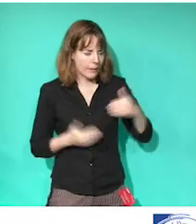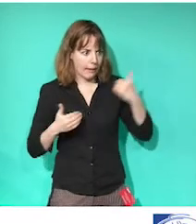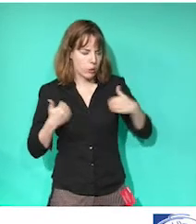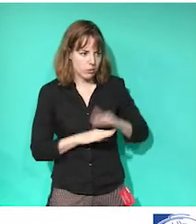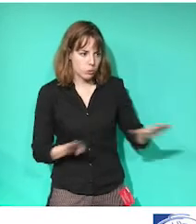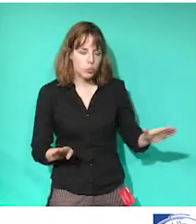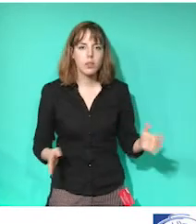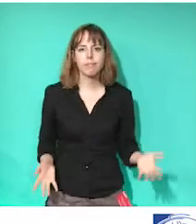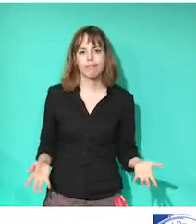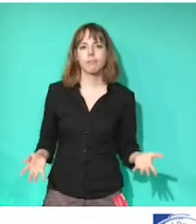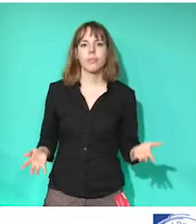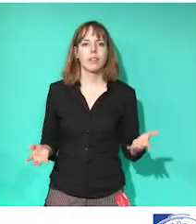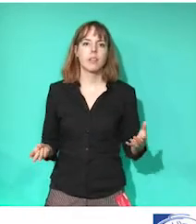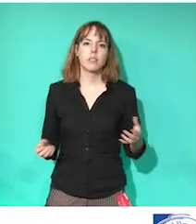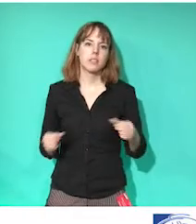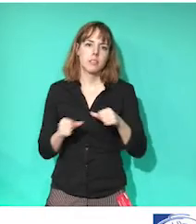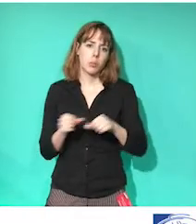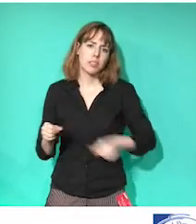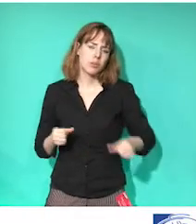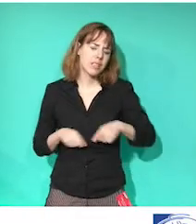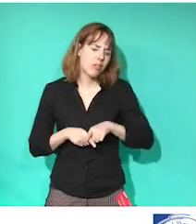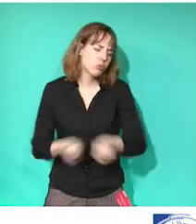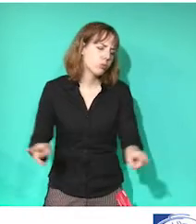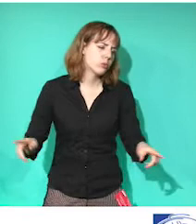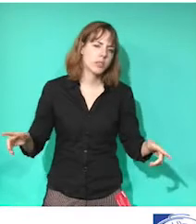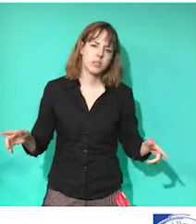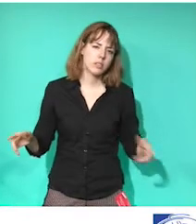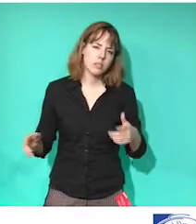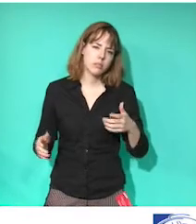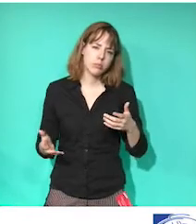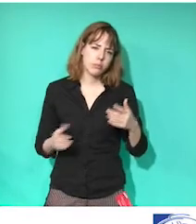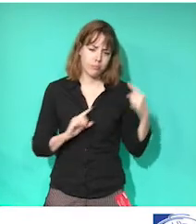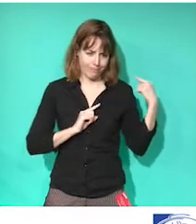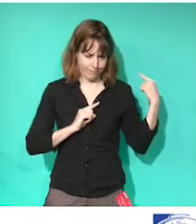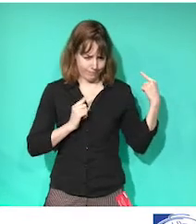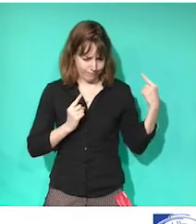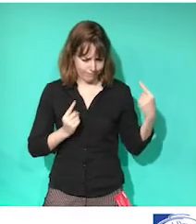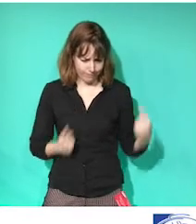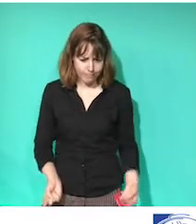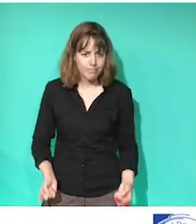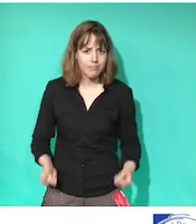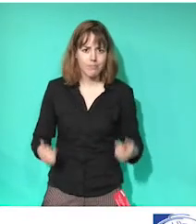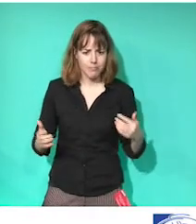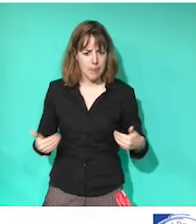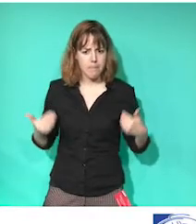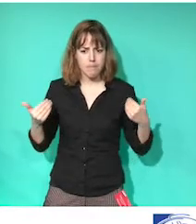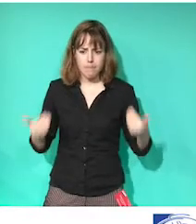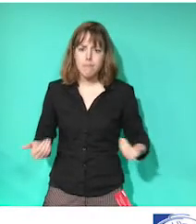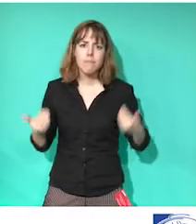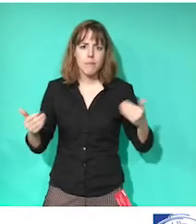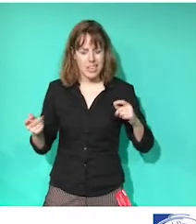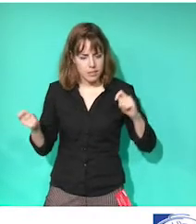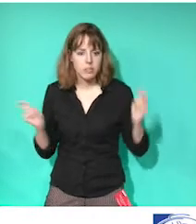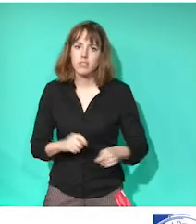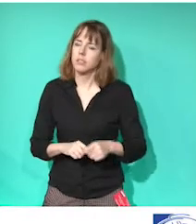ça se joue dans des conditions qui sont particulièrement injustes et qui sont pérennes et qui sont entretenues. Donc c'est très important